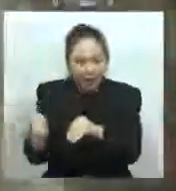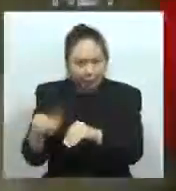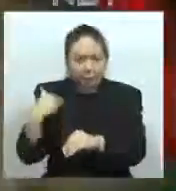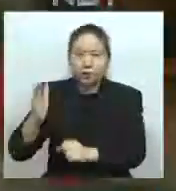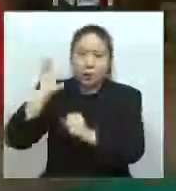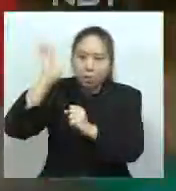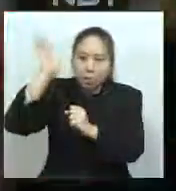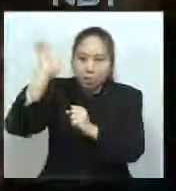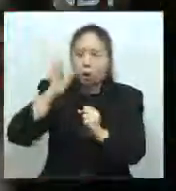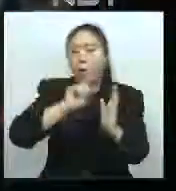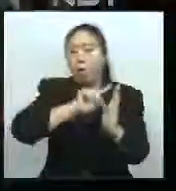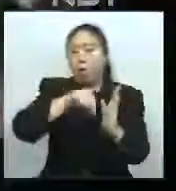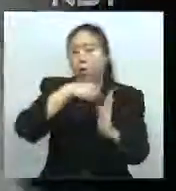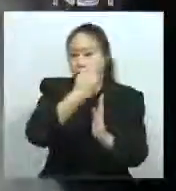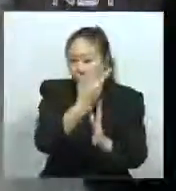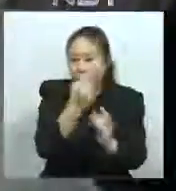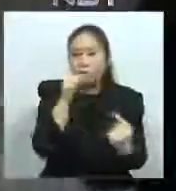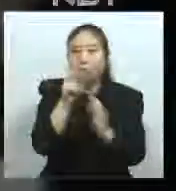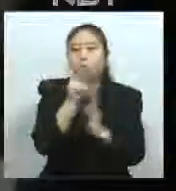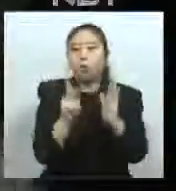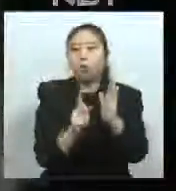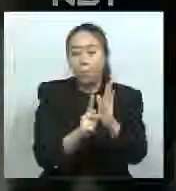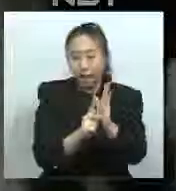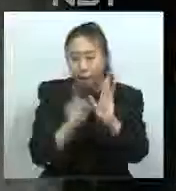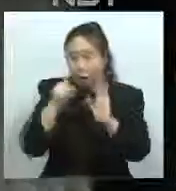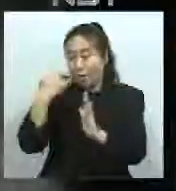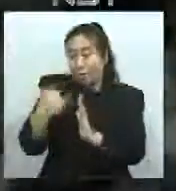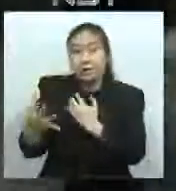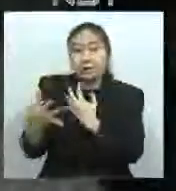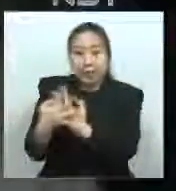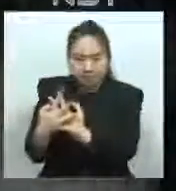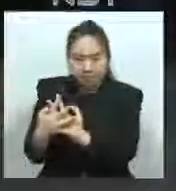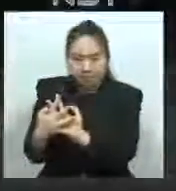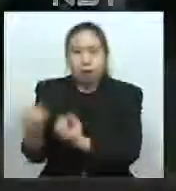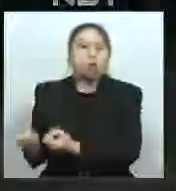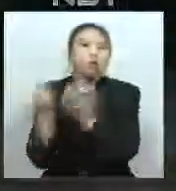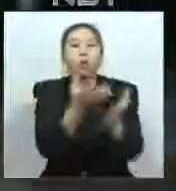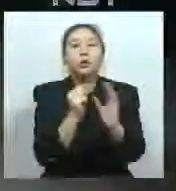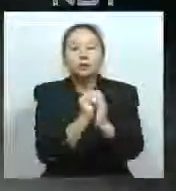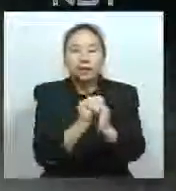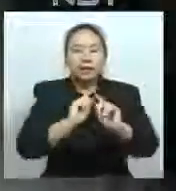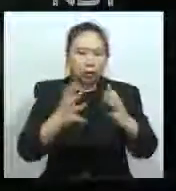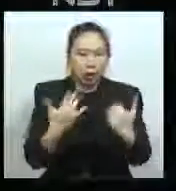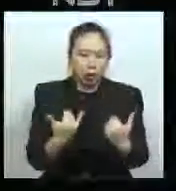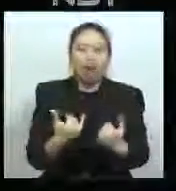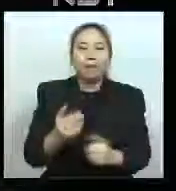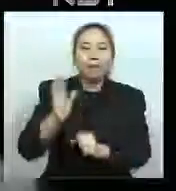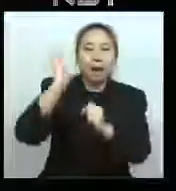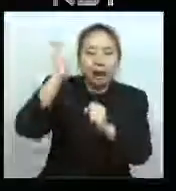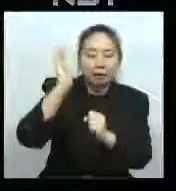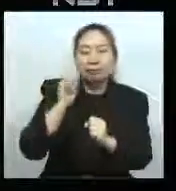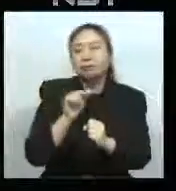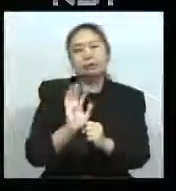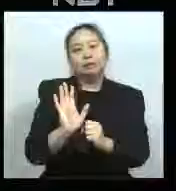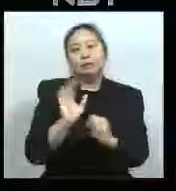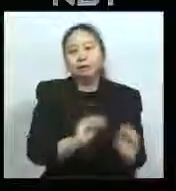ภิปรายรอบ2เกี่ยวกับร่างกฎหมายส่งผู้ร้ายข้ามแดนแต่ภายหลังได้มีการประกาศเลื่อนอภิปรายออก